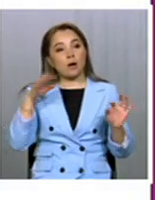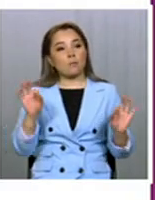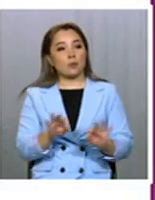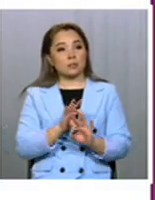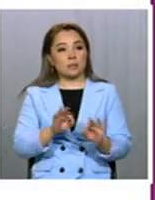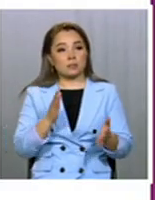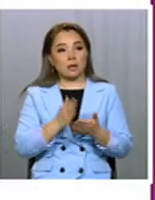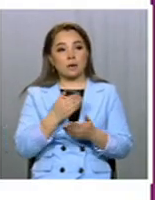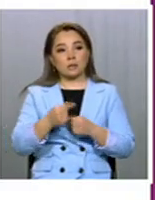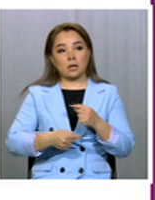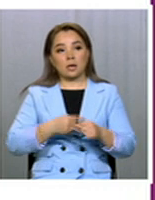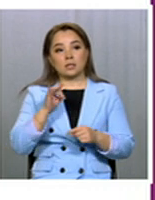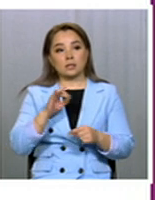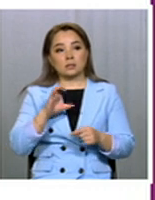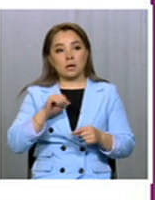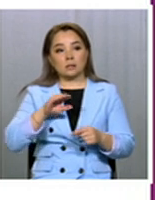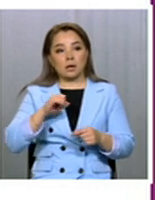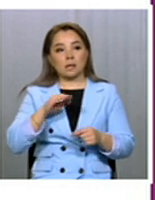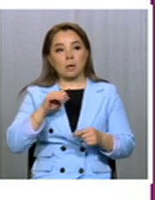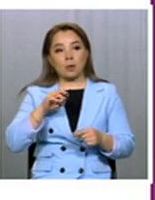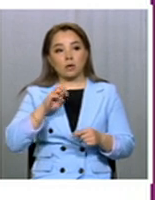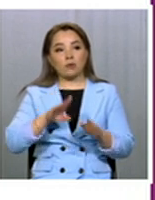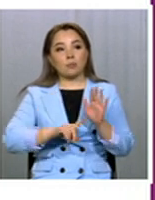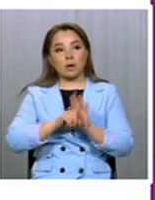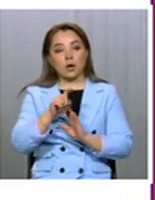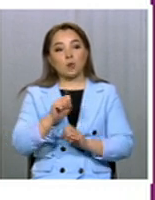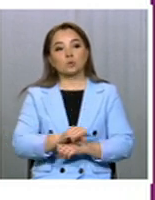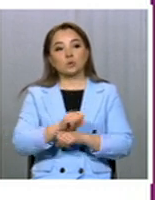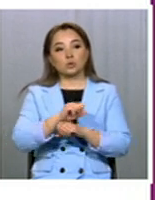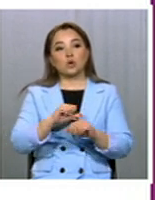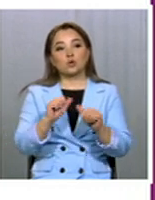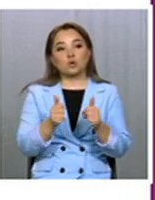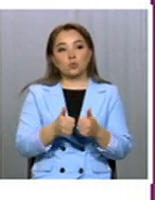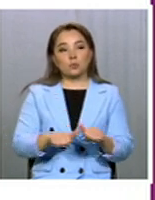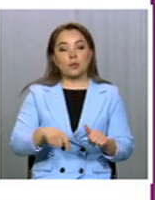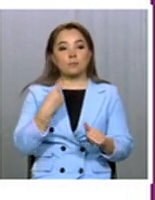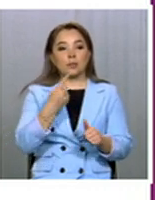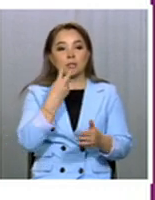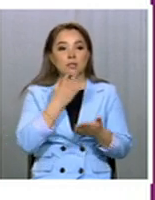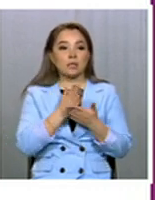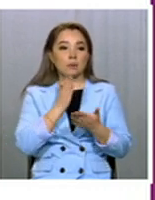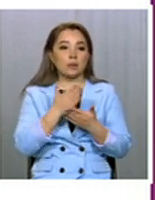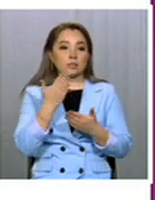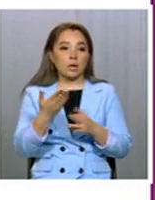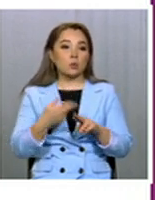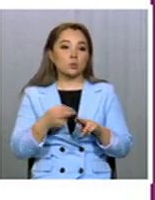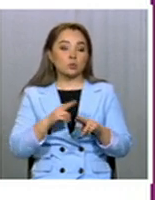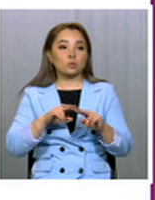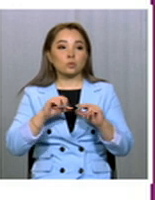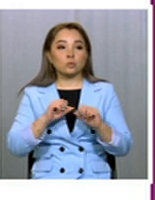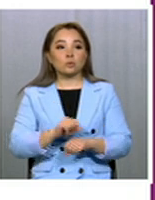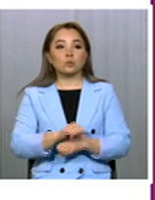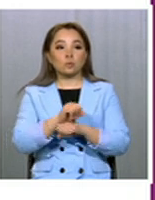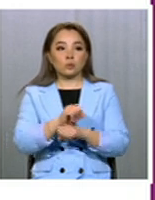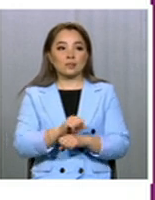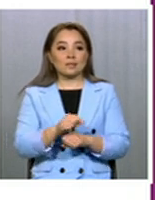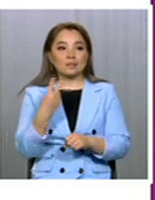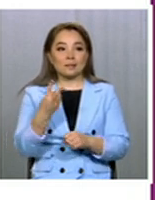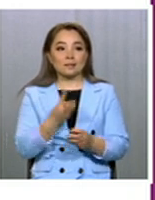қарсы Исатай Тайманов бастаған көтерілісті ұйымдастырушылардың бірі. Осы көтерілістің жалынды